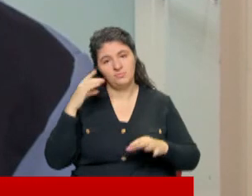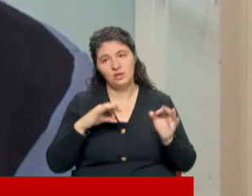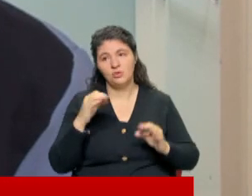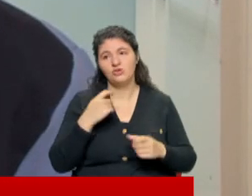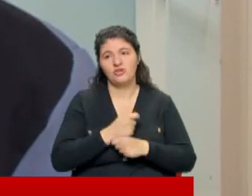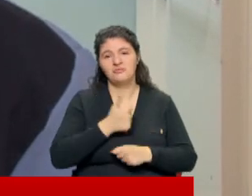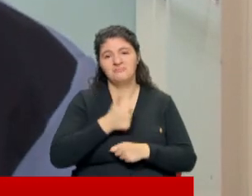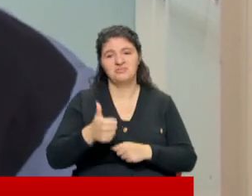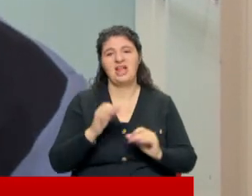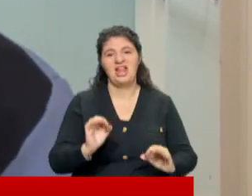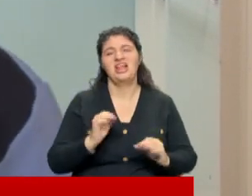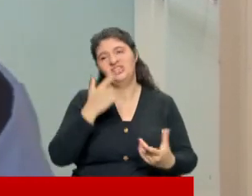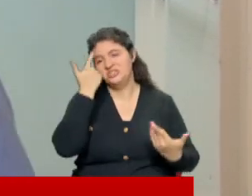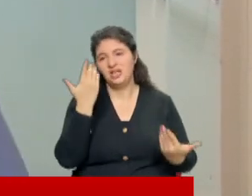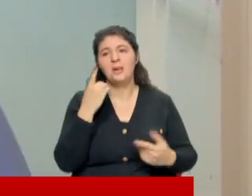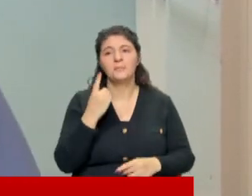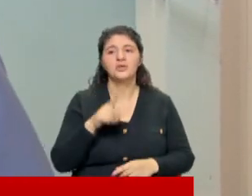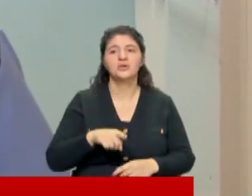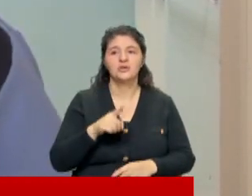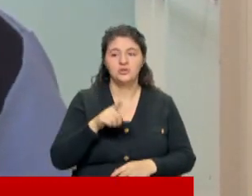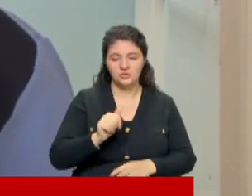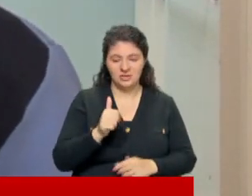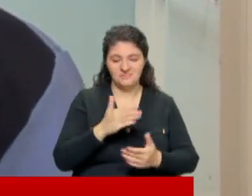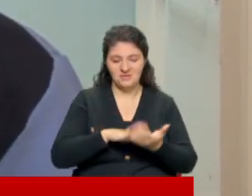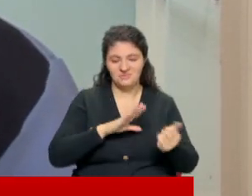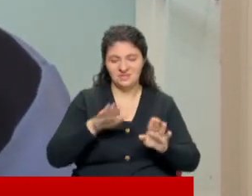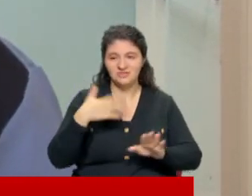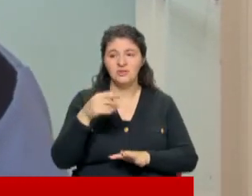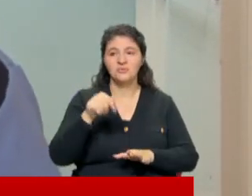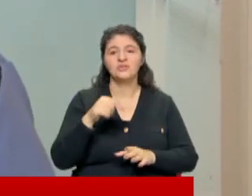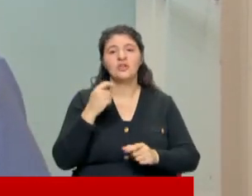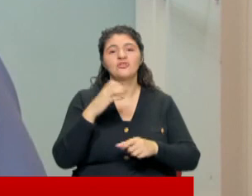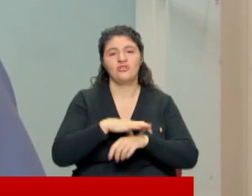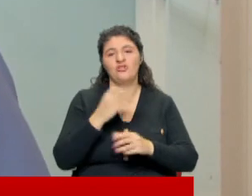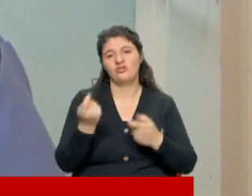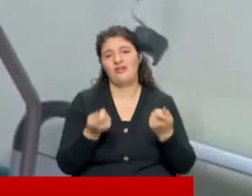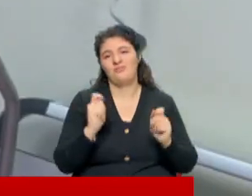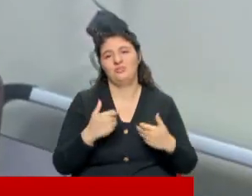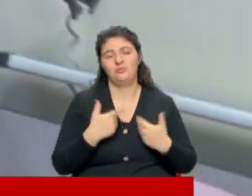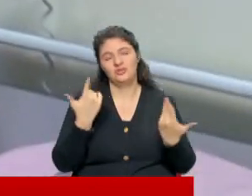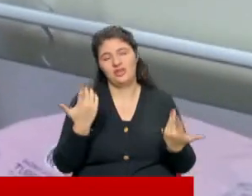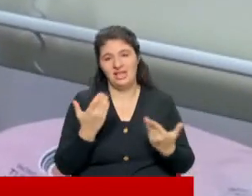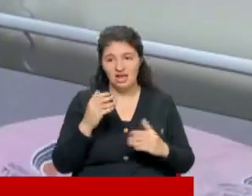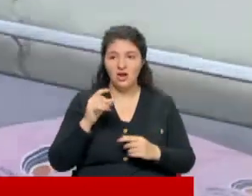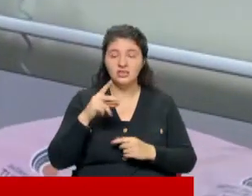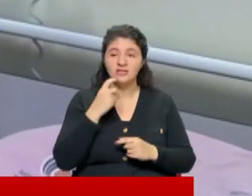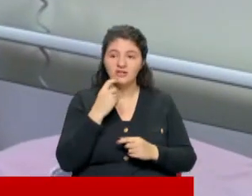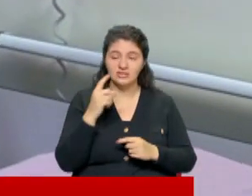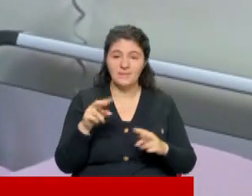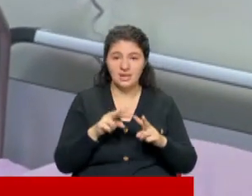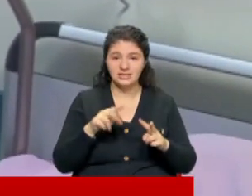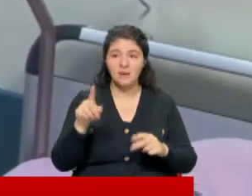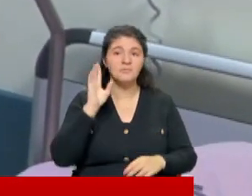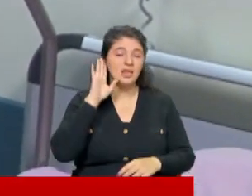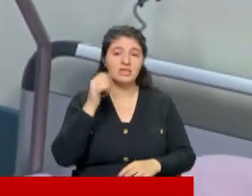görevimin başındayım İnşallah bir günde mezun olduktan sonra doktor olarak burada görevimin başında olacağım inşallah 18 yaşındaki Melisa Metin